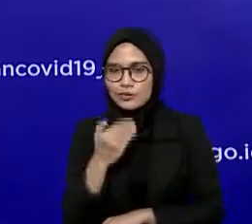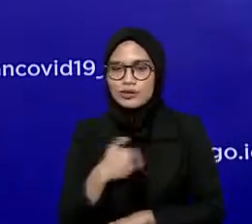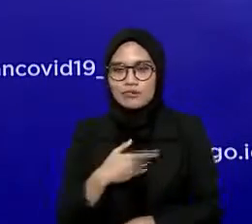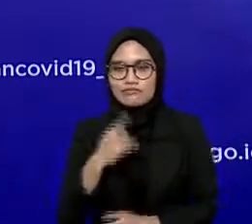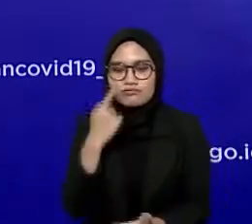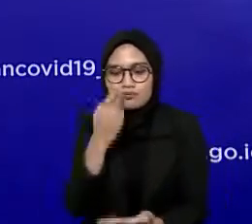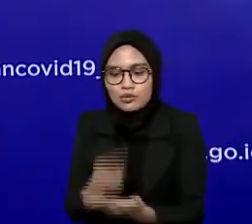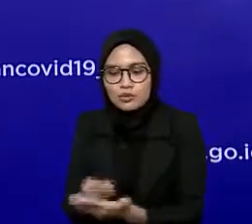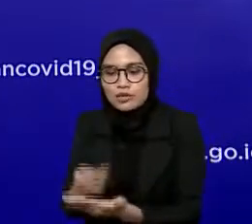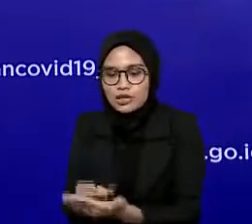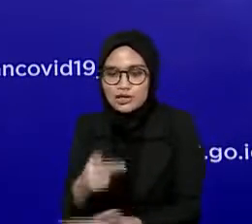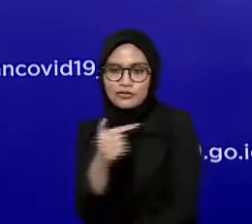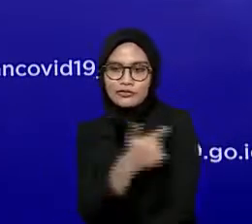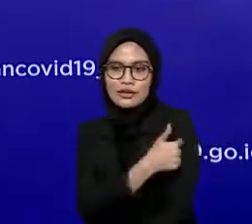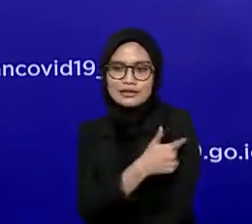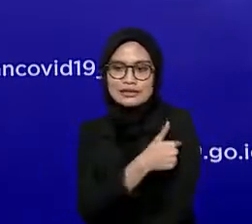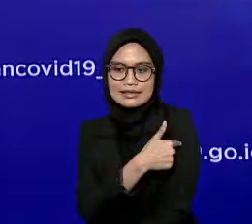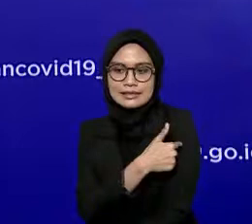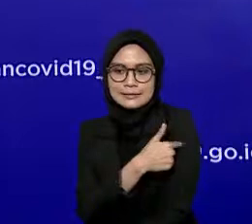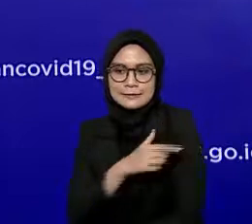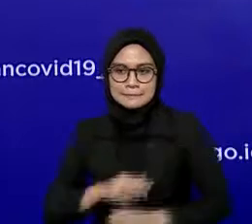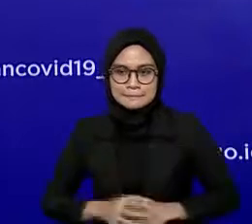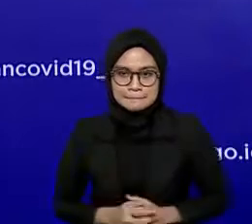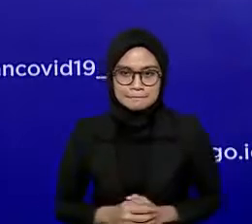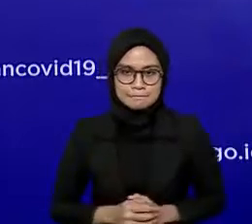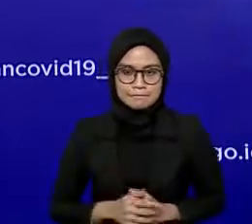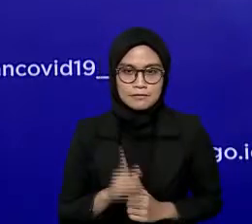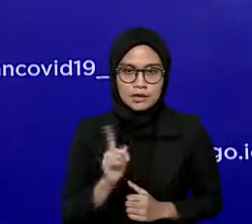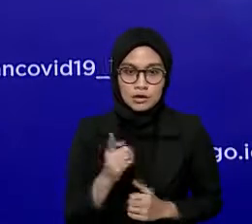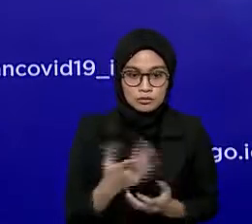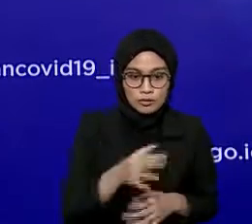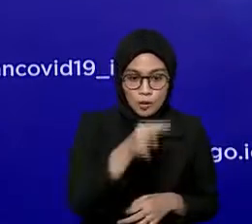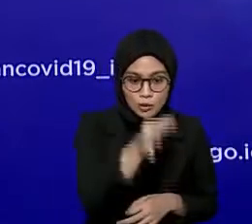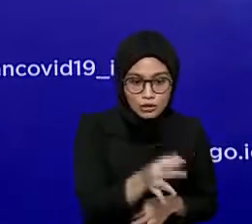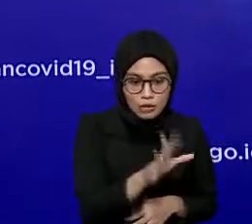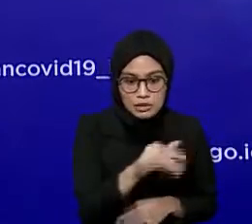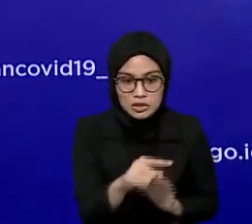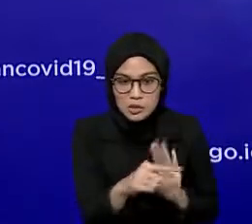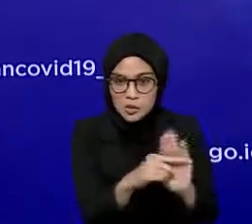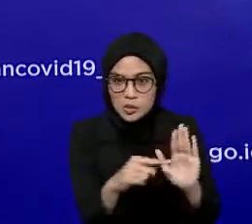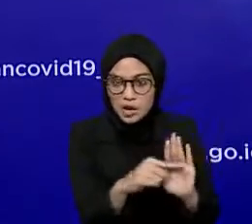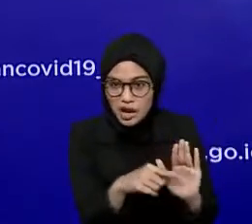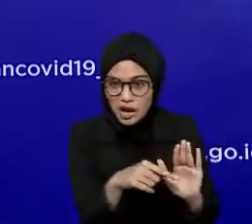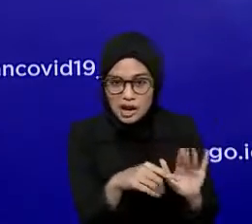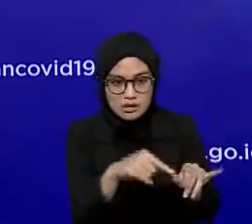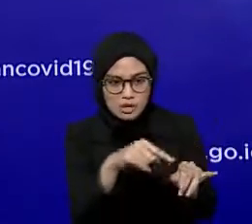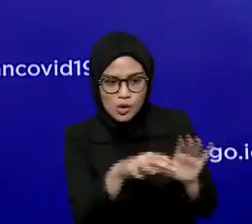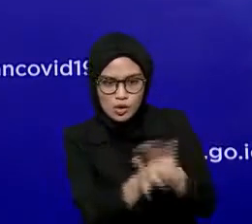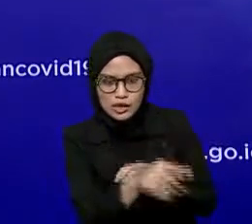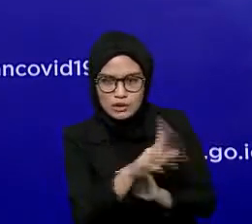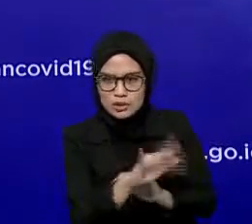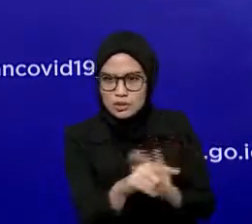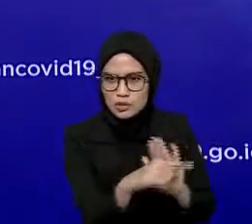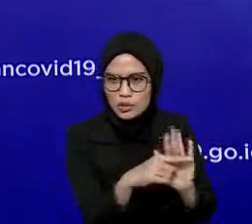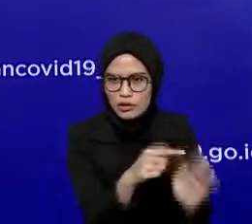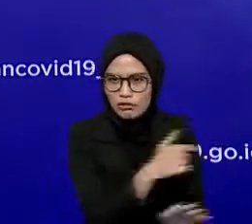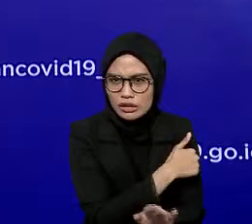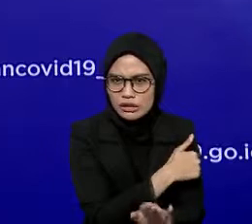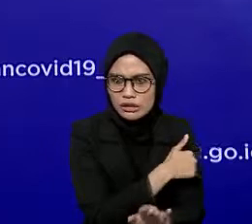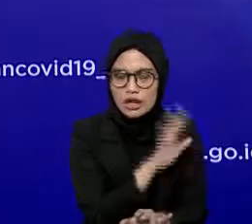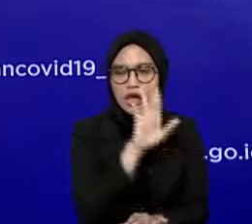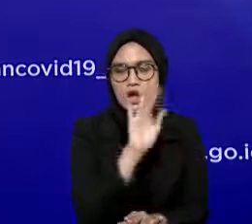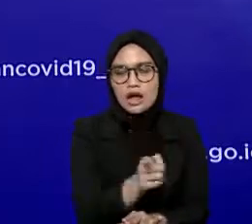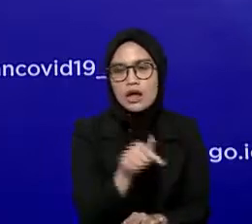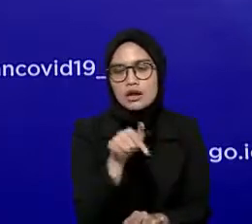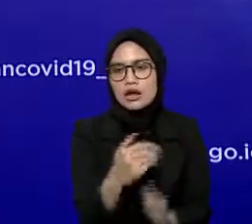yang cakupan vaksinasinya masih di bawah rata-rata nasional, pemerintah pusat memberikan diskresi kepada pemerintah